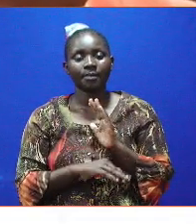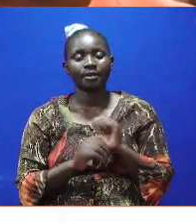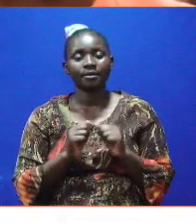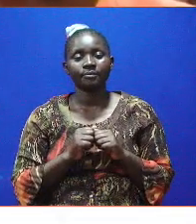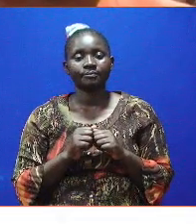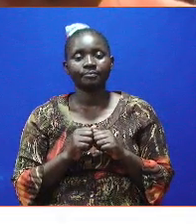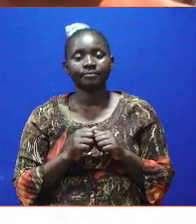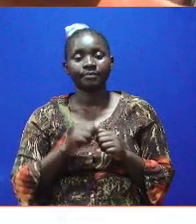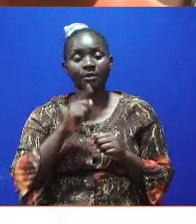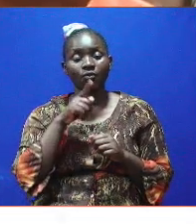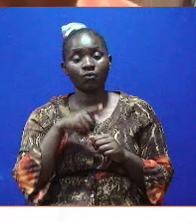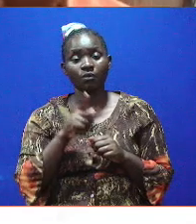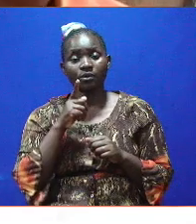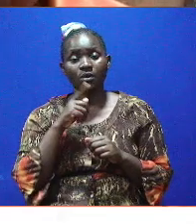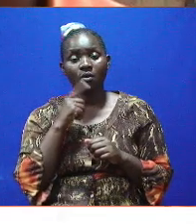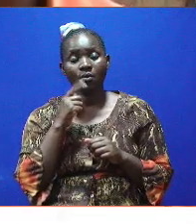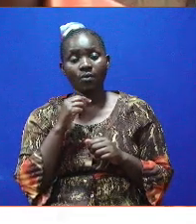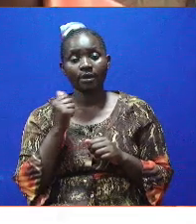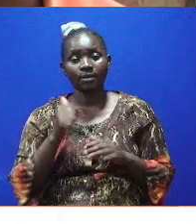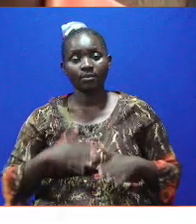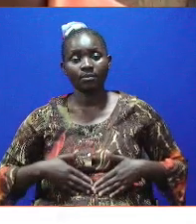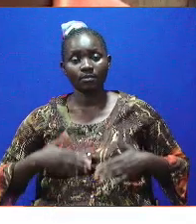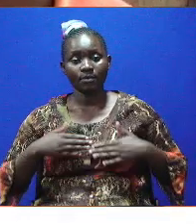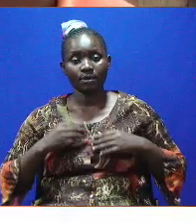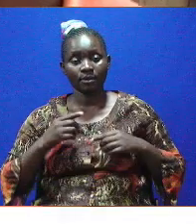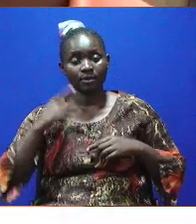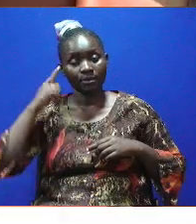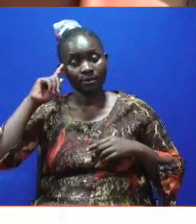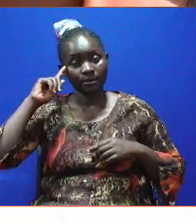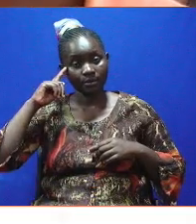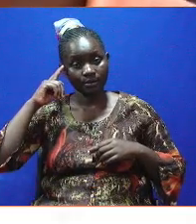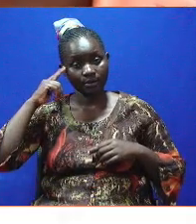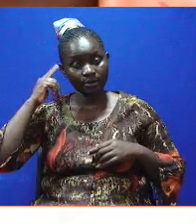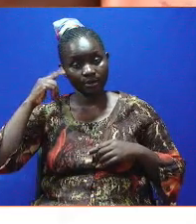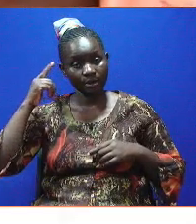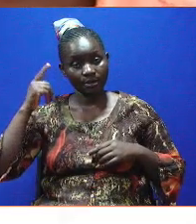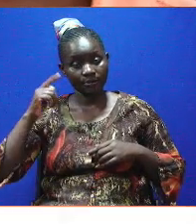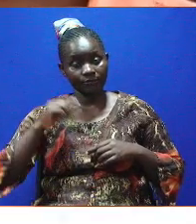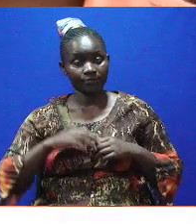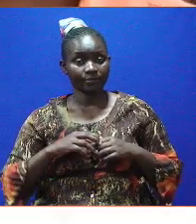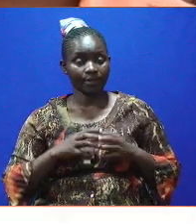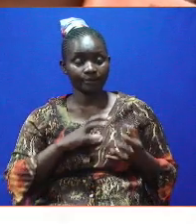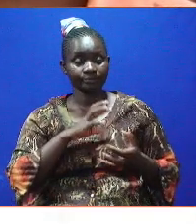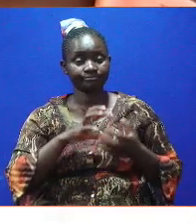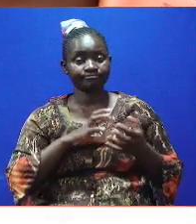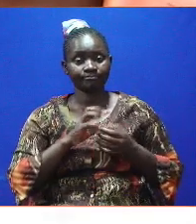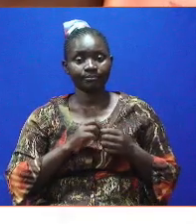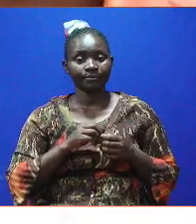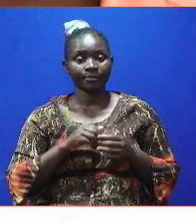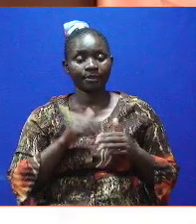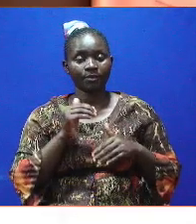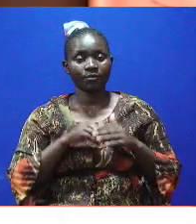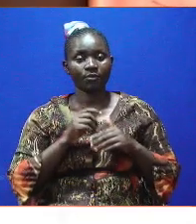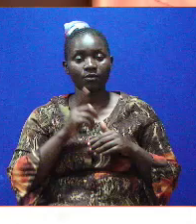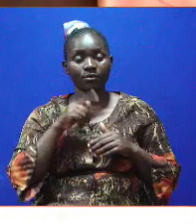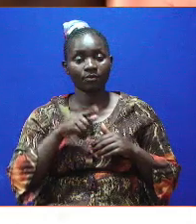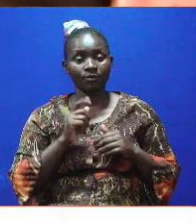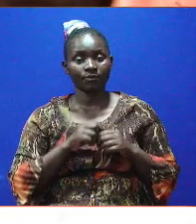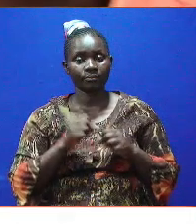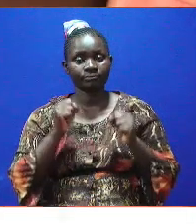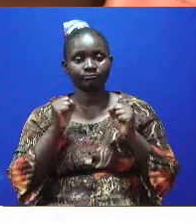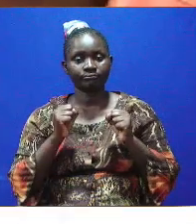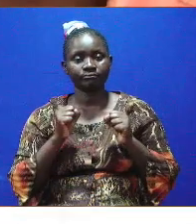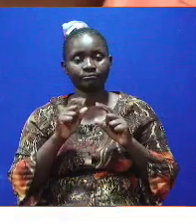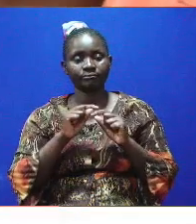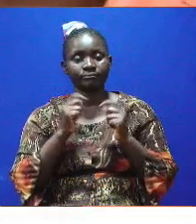tekora kikiara onde wansi orale ngeri gocha goturubani chikulechi tuamu uoniri in the strongest term